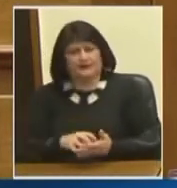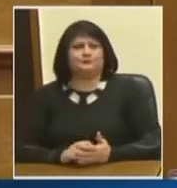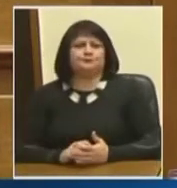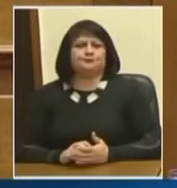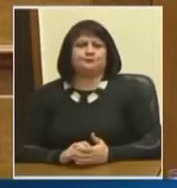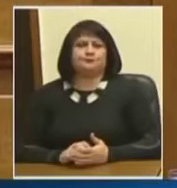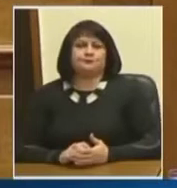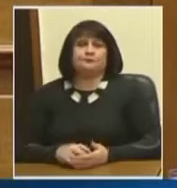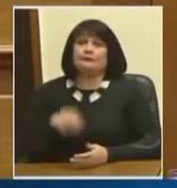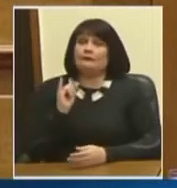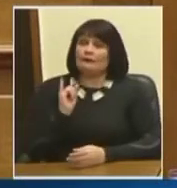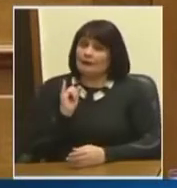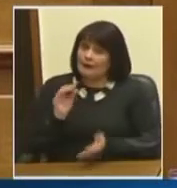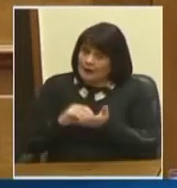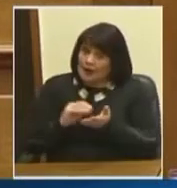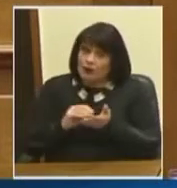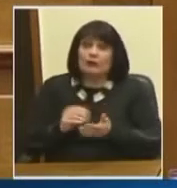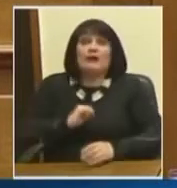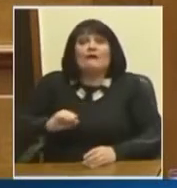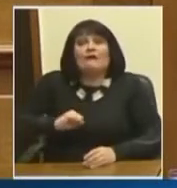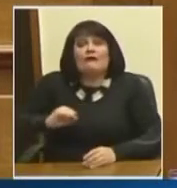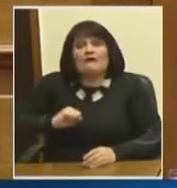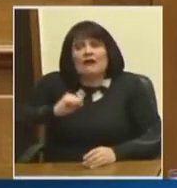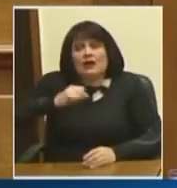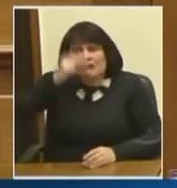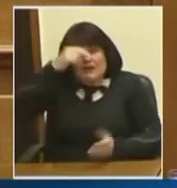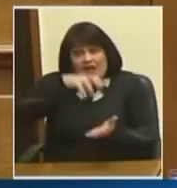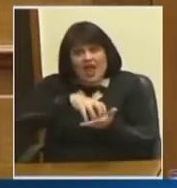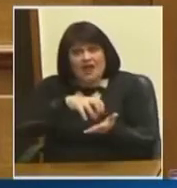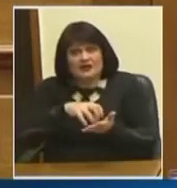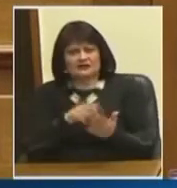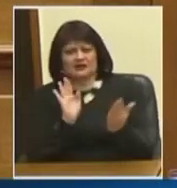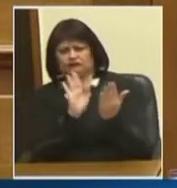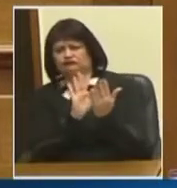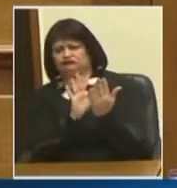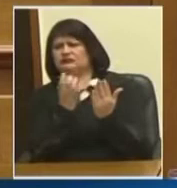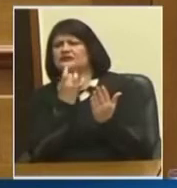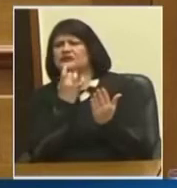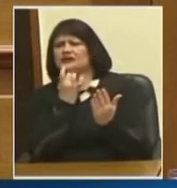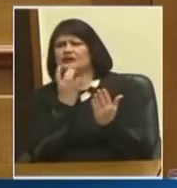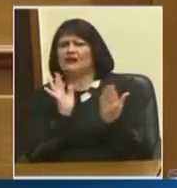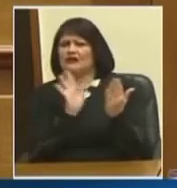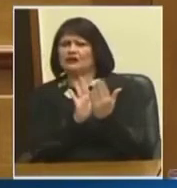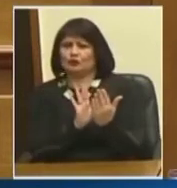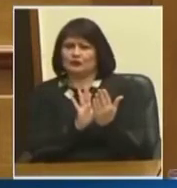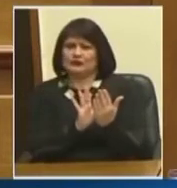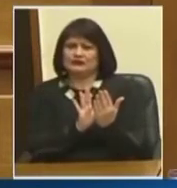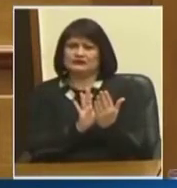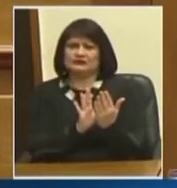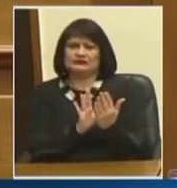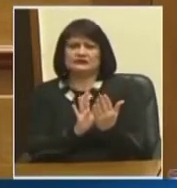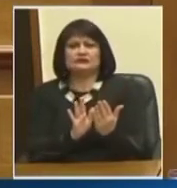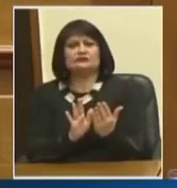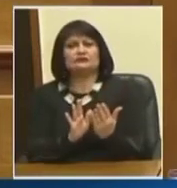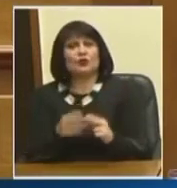Ακόμα και την Εκκλησία φοβάμαι πως εργαλοποιεί με κινησμό η κυβέρνηση. Αντιμετωπίζεται ένα